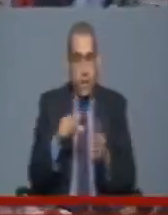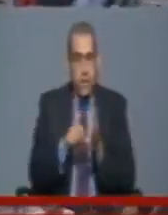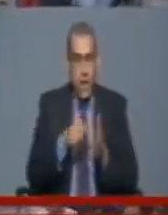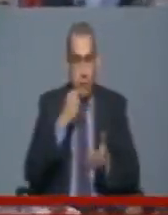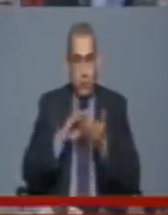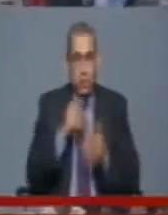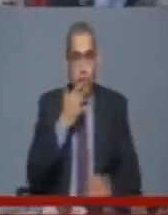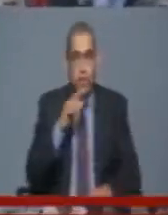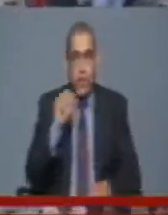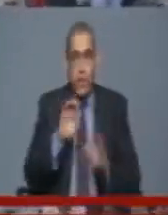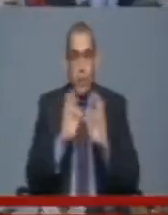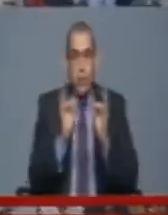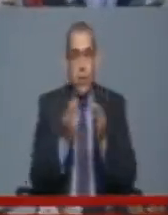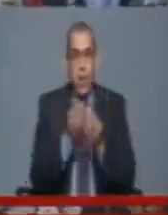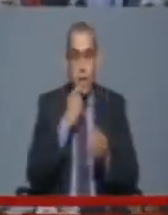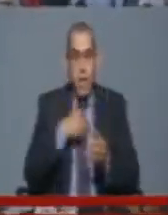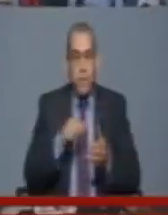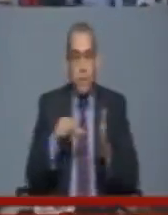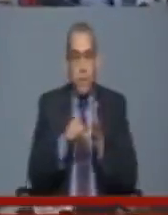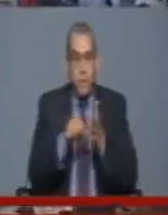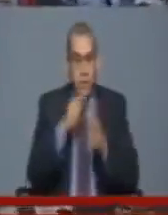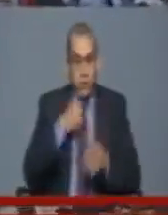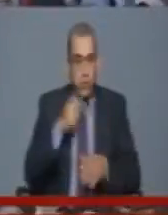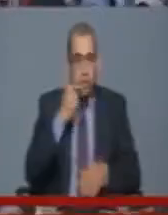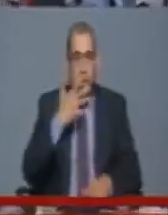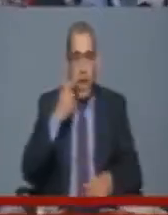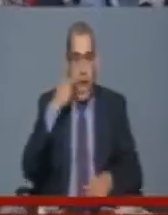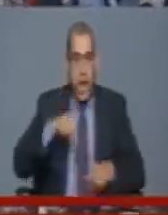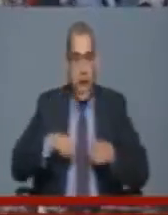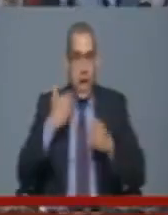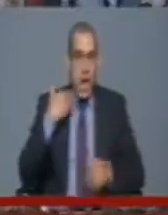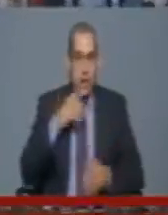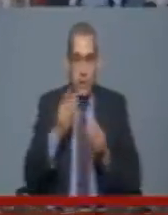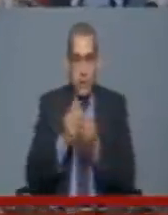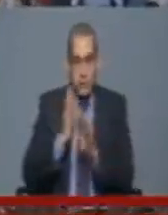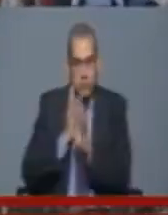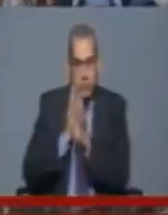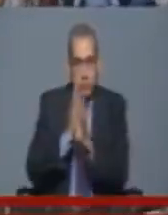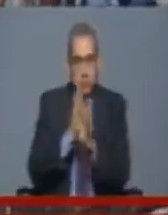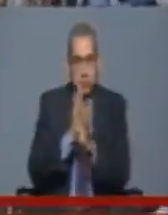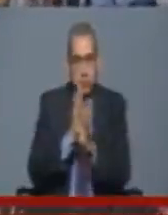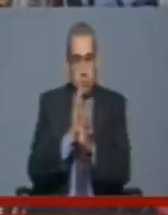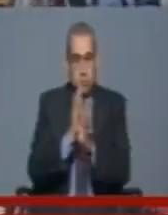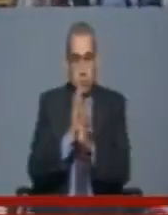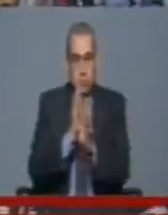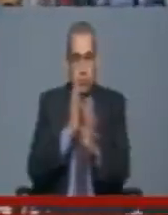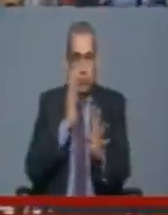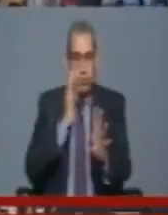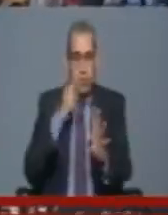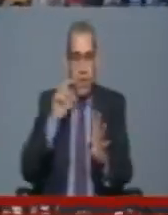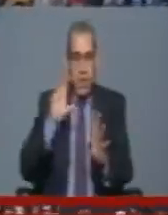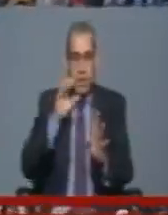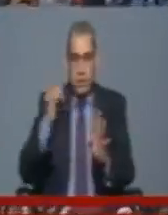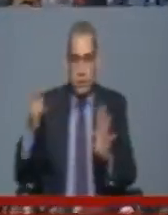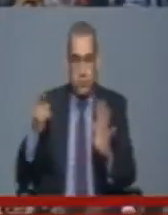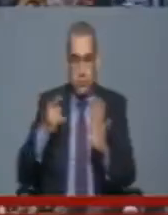المجتمع المدني وشباب حياة كريمة ممن كانوا مصطفين في انتظار وصول سيادته، وحرص